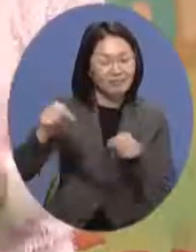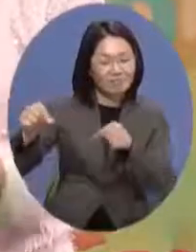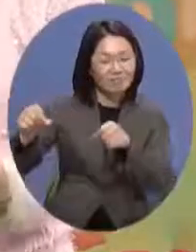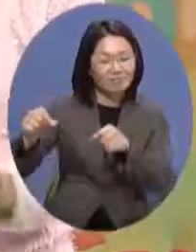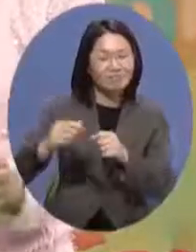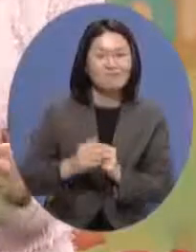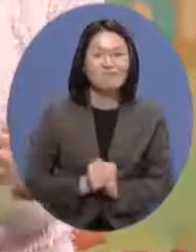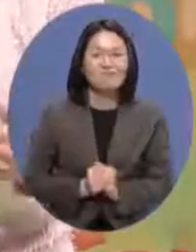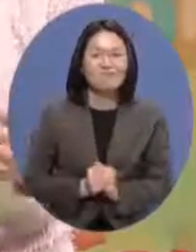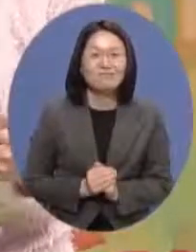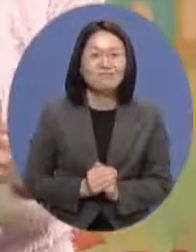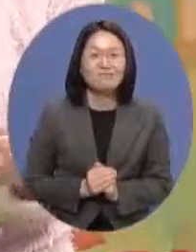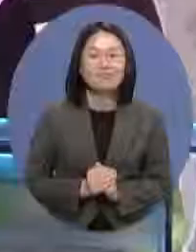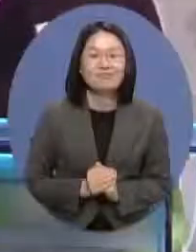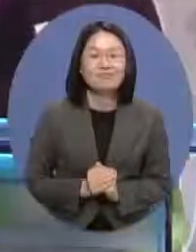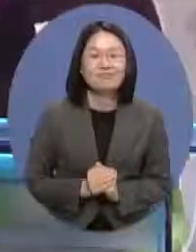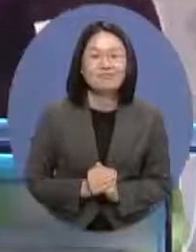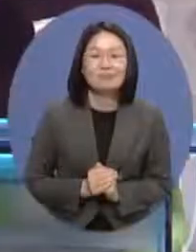둘, 셋.